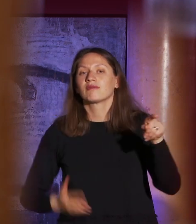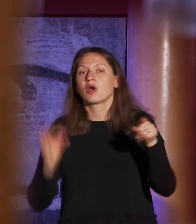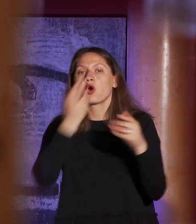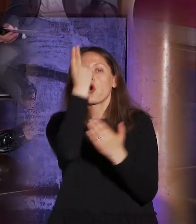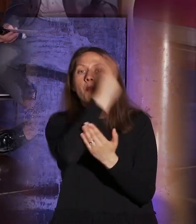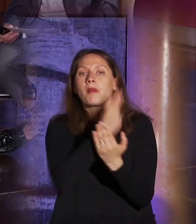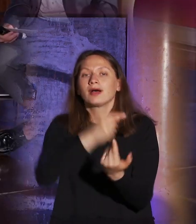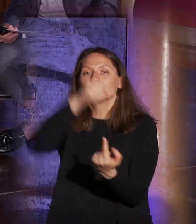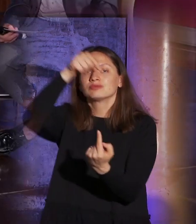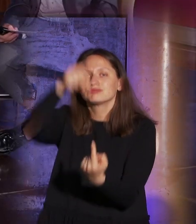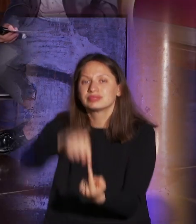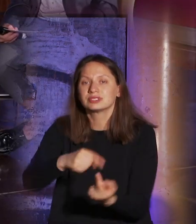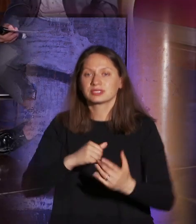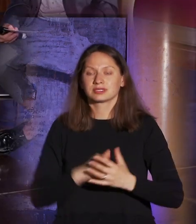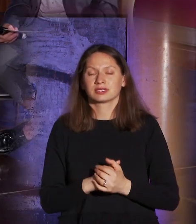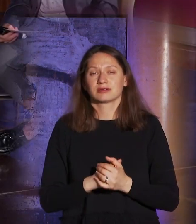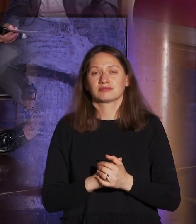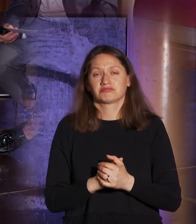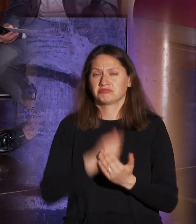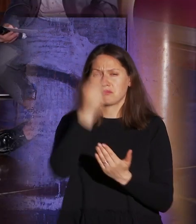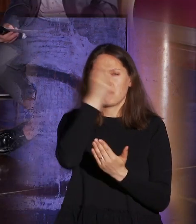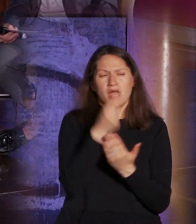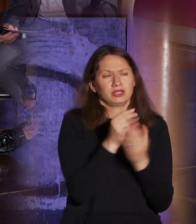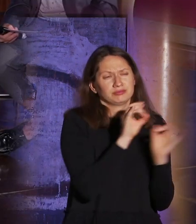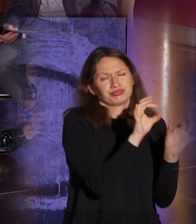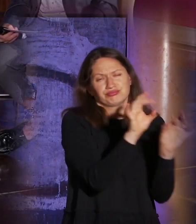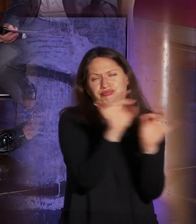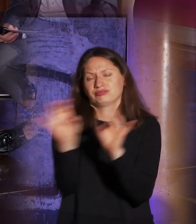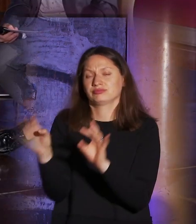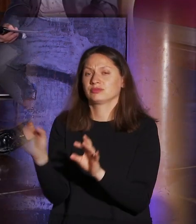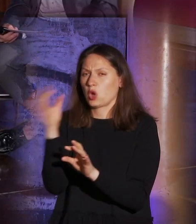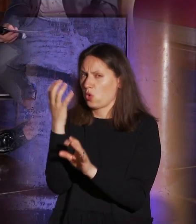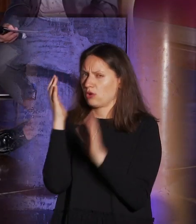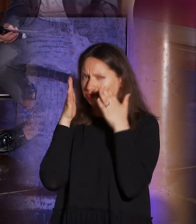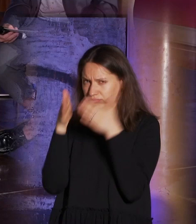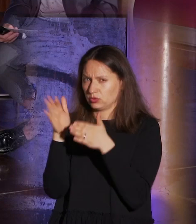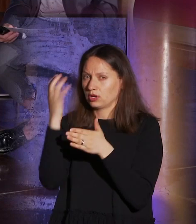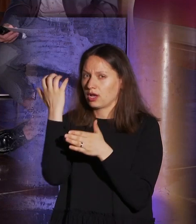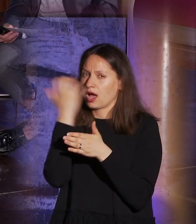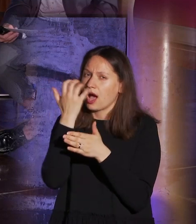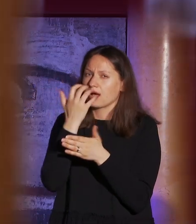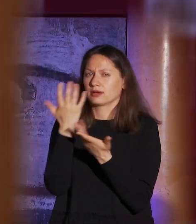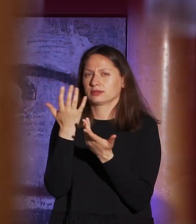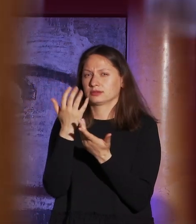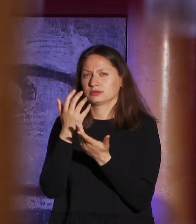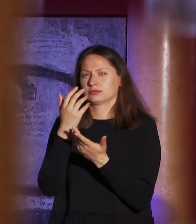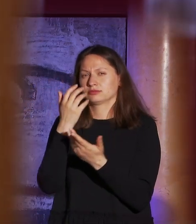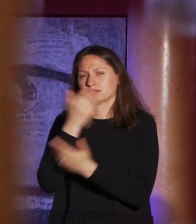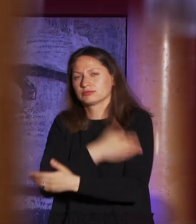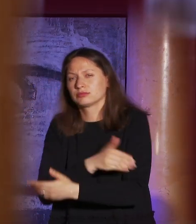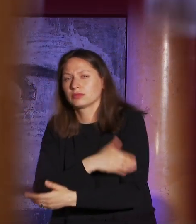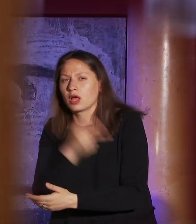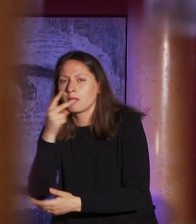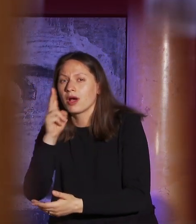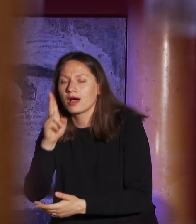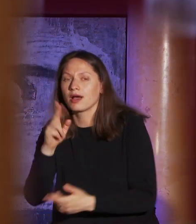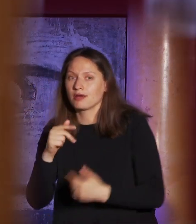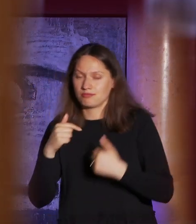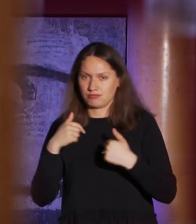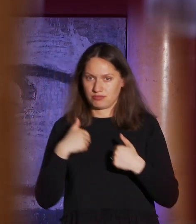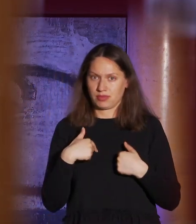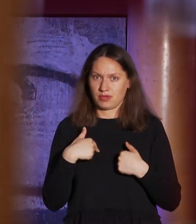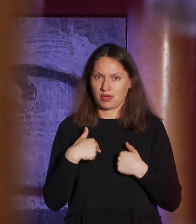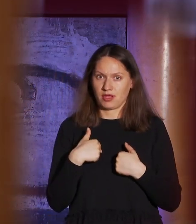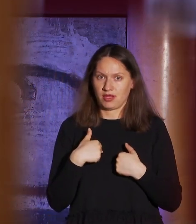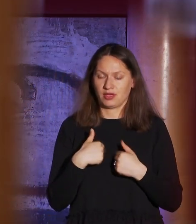prieinamumas, įvairių meno šakų prieinamumas žmonėms su regos negale. Tai mes esame tie, kurie